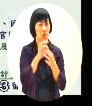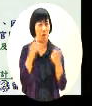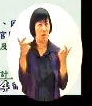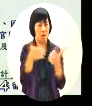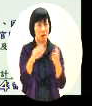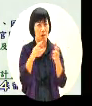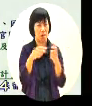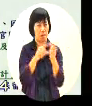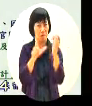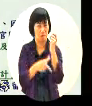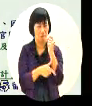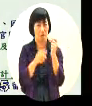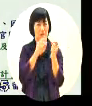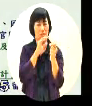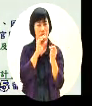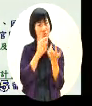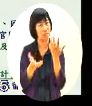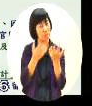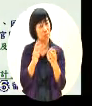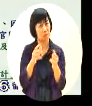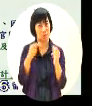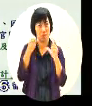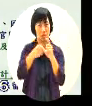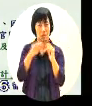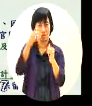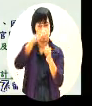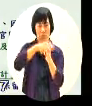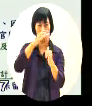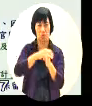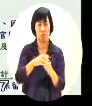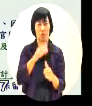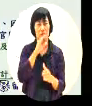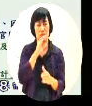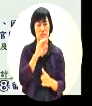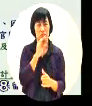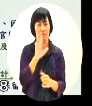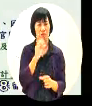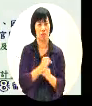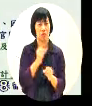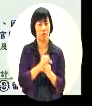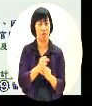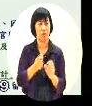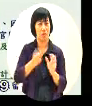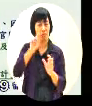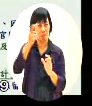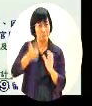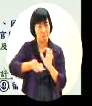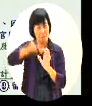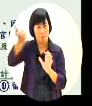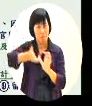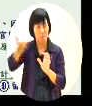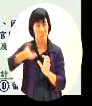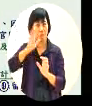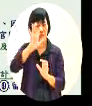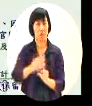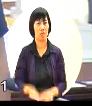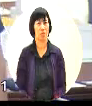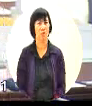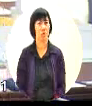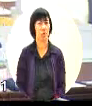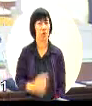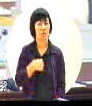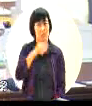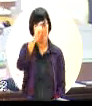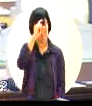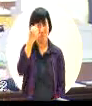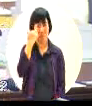墓啊，交咱桥头五里那这公墓白树啊里的这公墓拢已经完成迁建啦。啊，我希望讲这